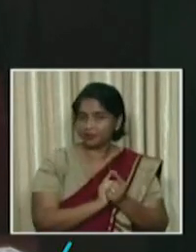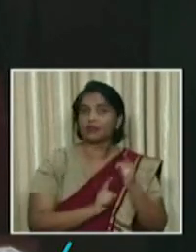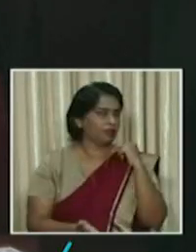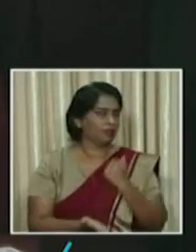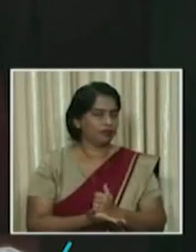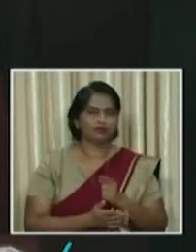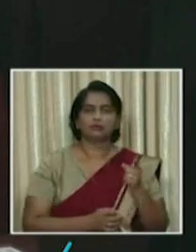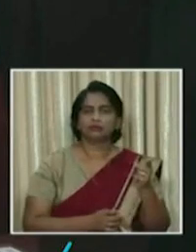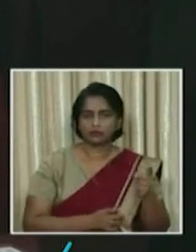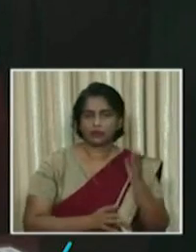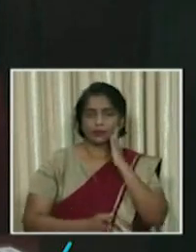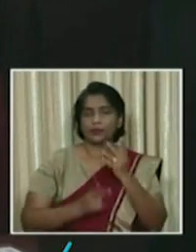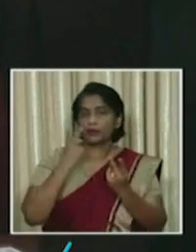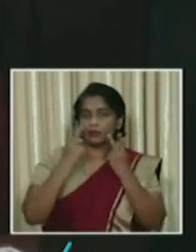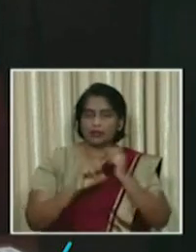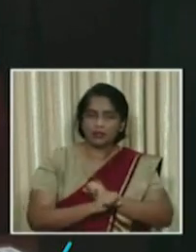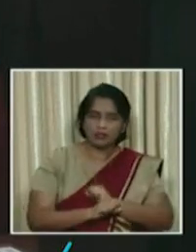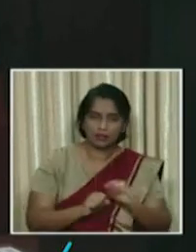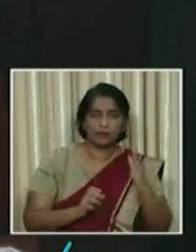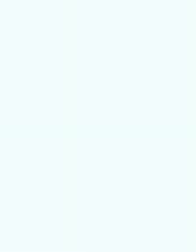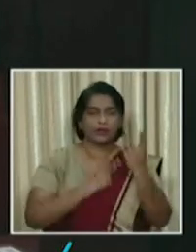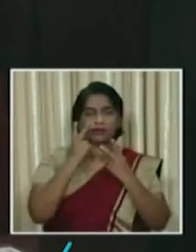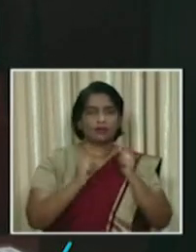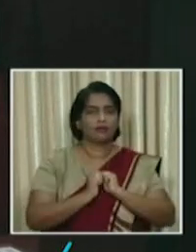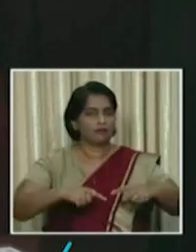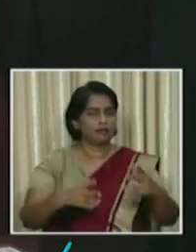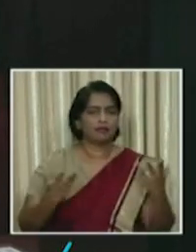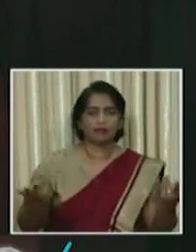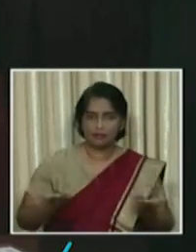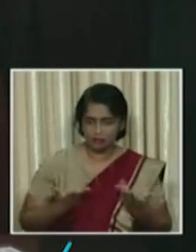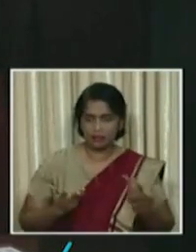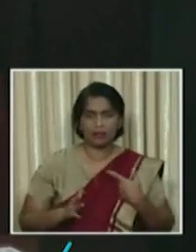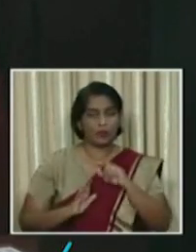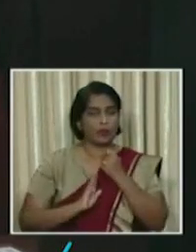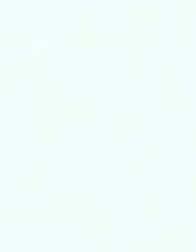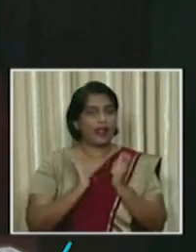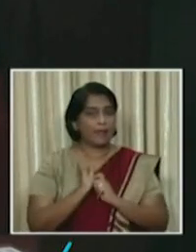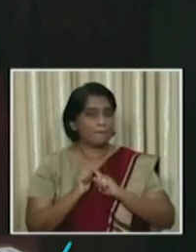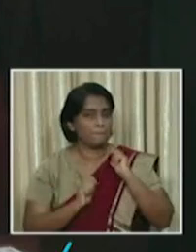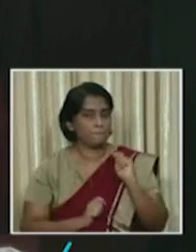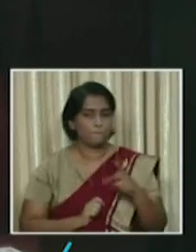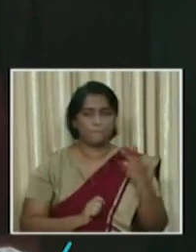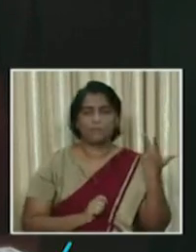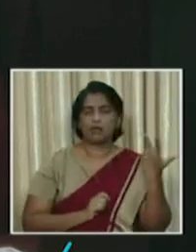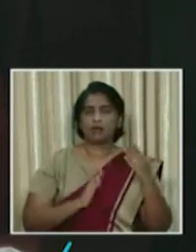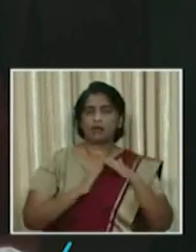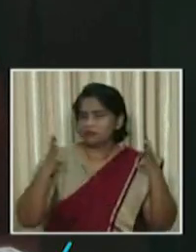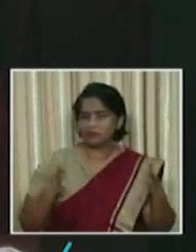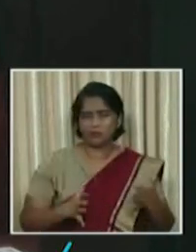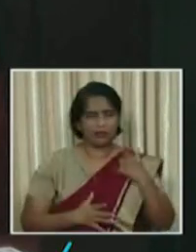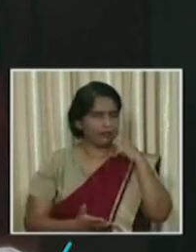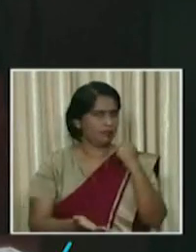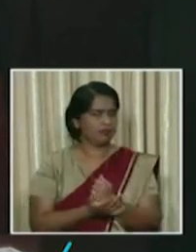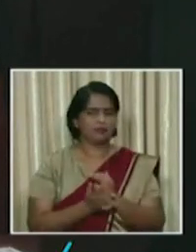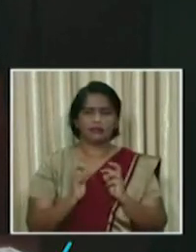බොහොම අමාරුවෙන්. සංචාරකයෙක් නැහැ, සංචාරක කර්මාන්තේ ක්‍රියාත්මක වෙන්නෙත් නැහැ, ණය ටික ගෙවා ගන්නත් බෑ. ඒ අයගේ දීපල වෙන්දේසි වෙනවා,